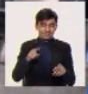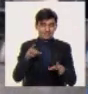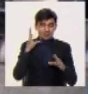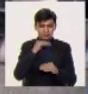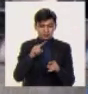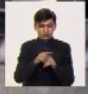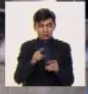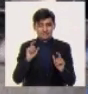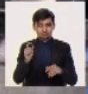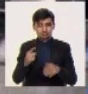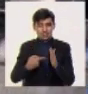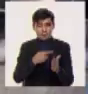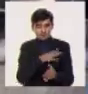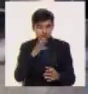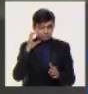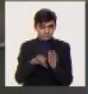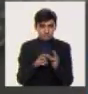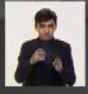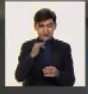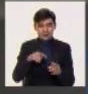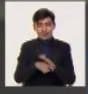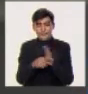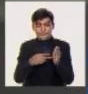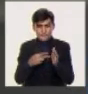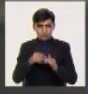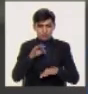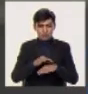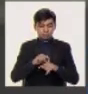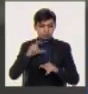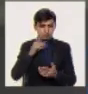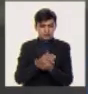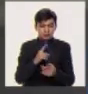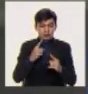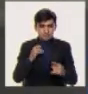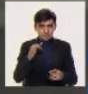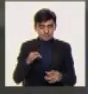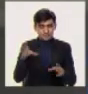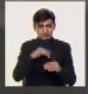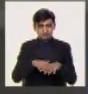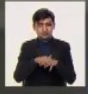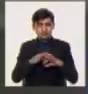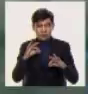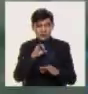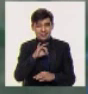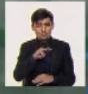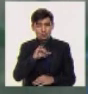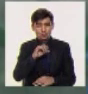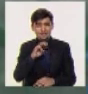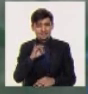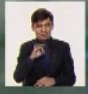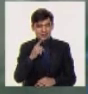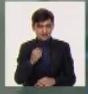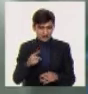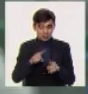дисциплинированно соблюдают все требования безопасности, а цифры по заболевшим растут. Вирусологи объясняют это массовой иммунизацией. Рано или поздно